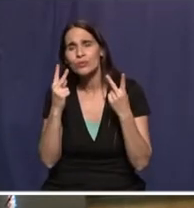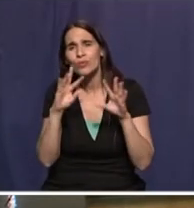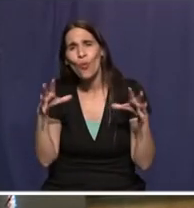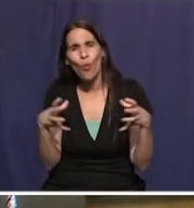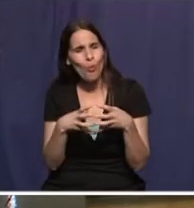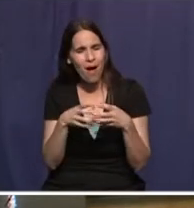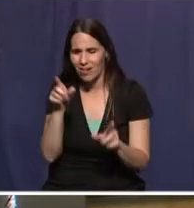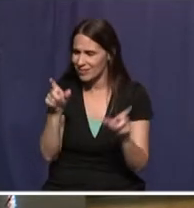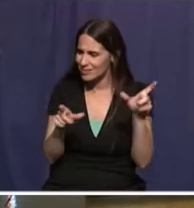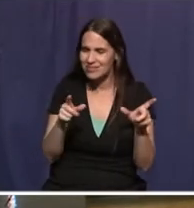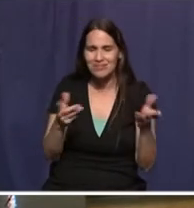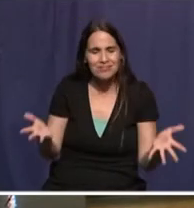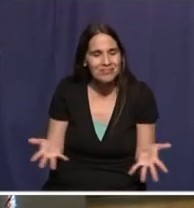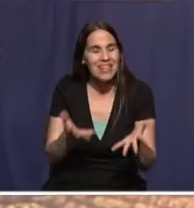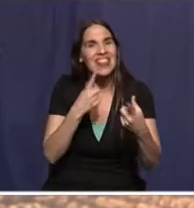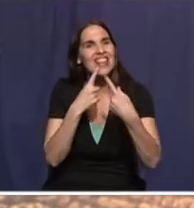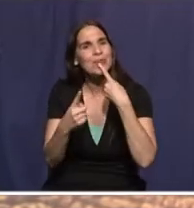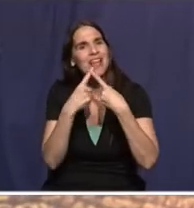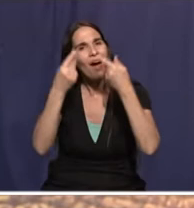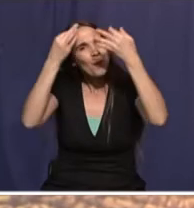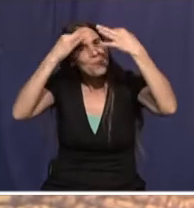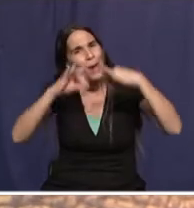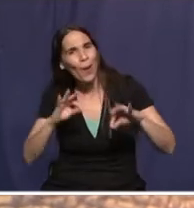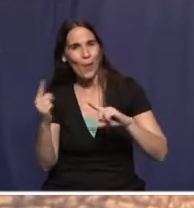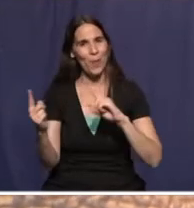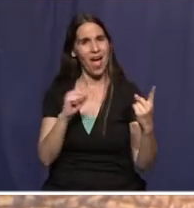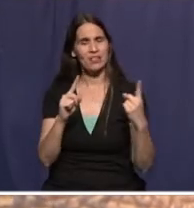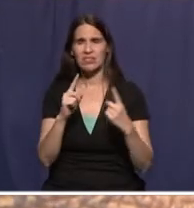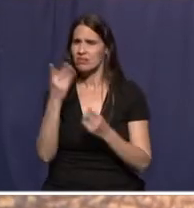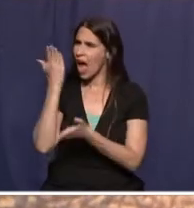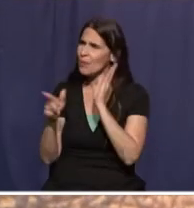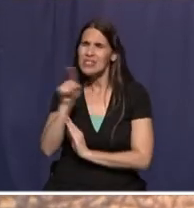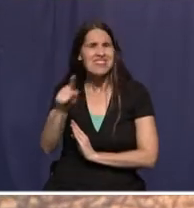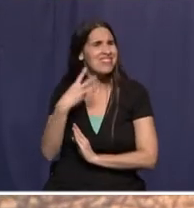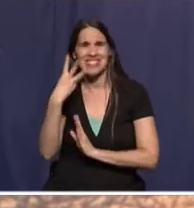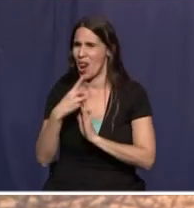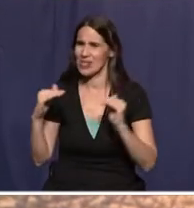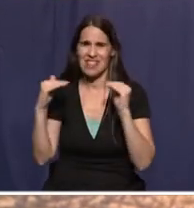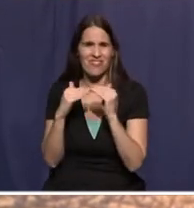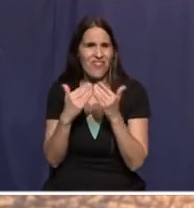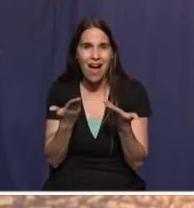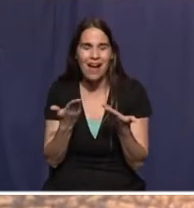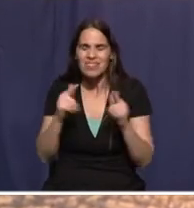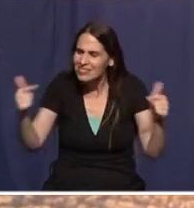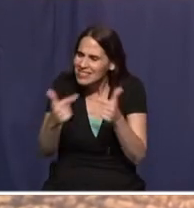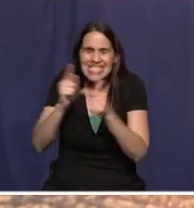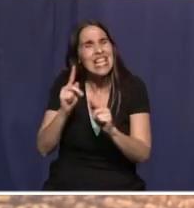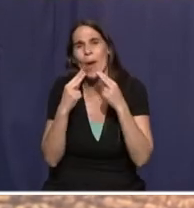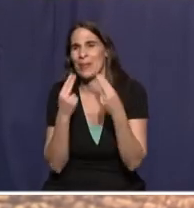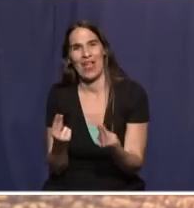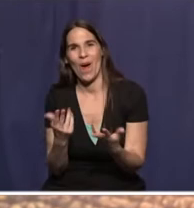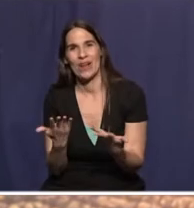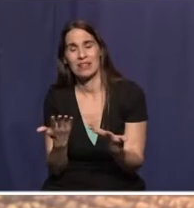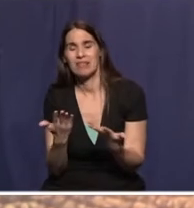בין אנשי הדו-שיח מכובד ומכבד, ומבינה שאלימות היא לא שפה ושחרם הוא לא פתרון, אומה שבה לא משנה אם